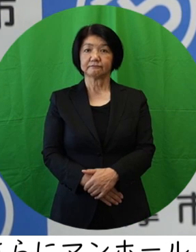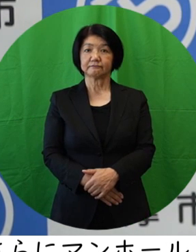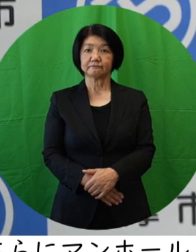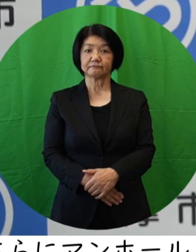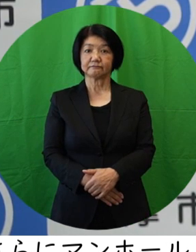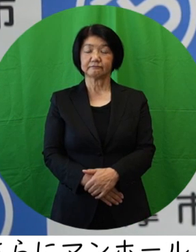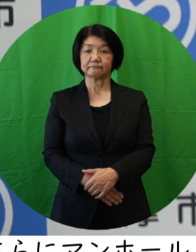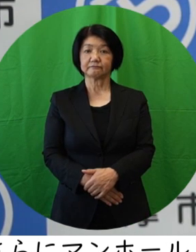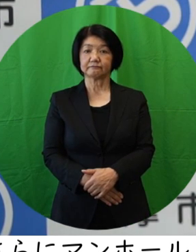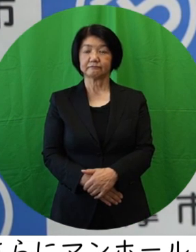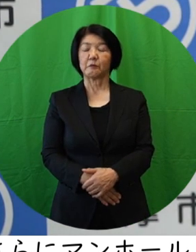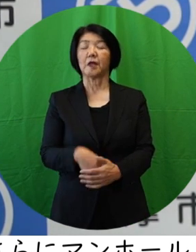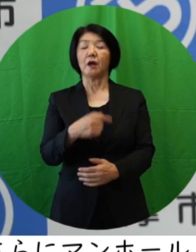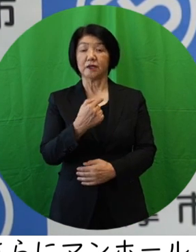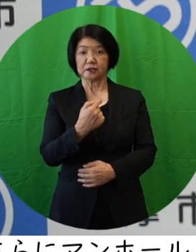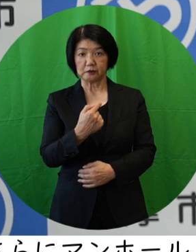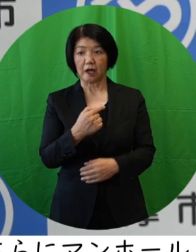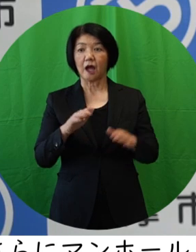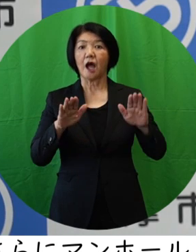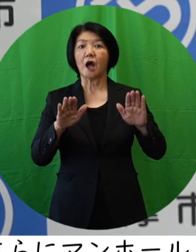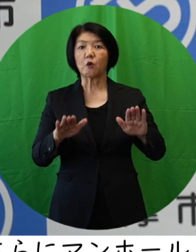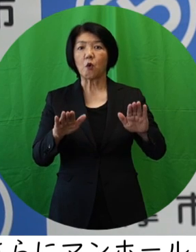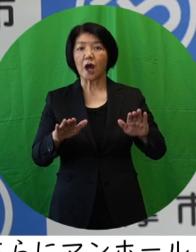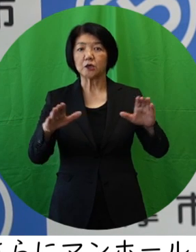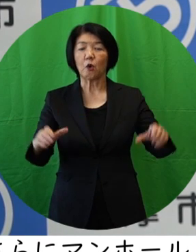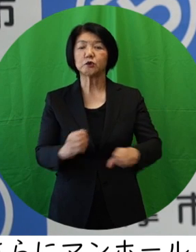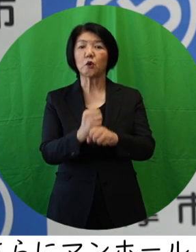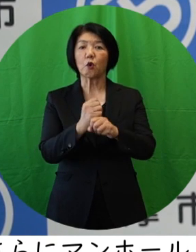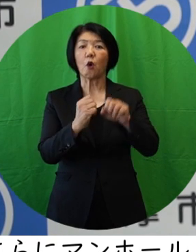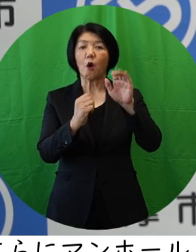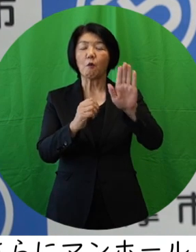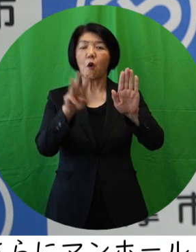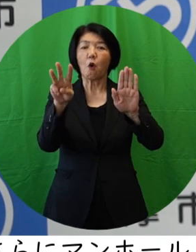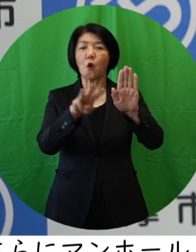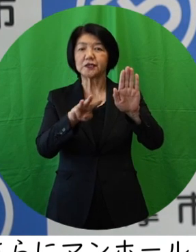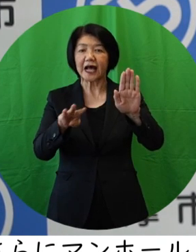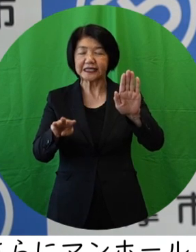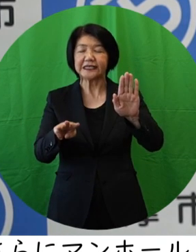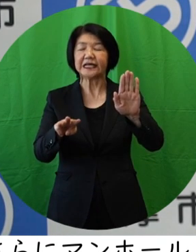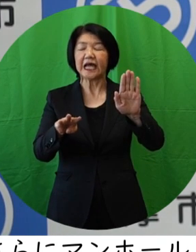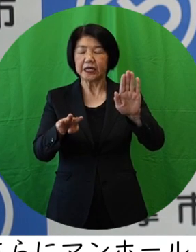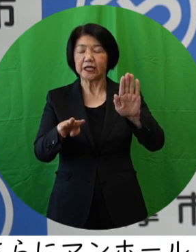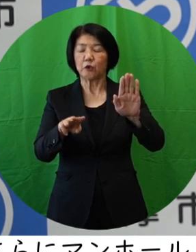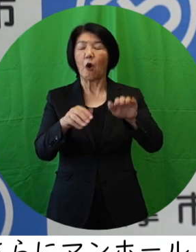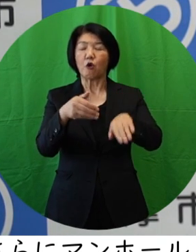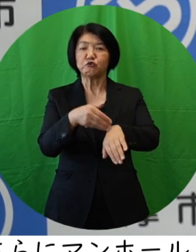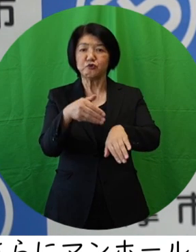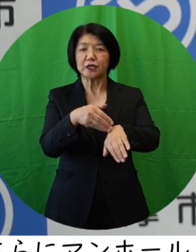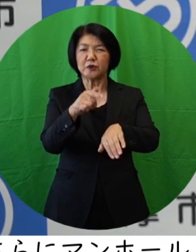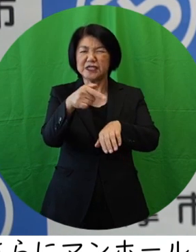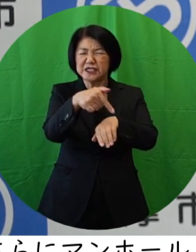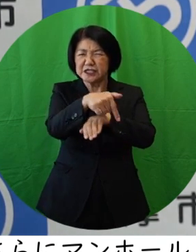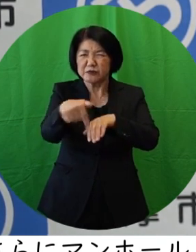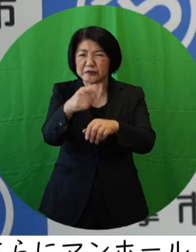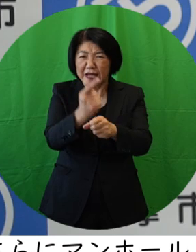た私は今回の総合防災訓練の一部のみ視察しましたが